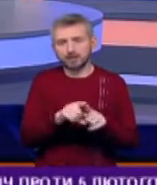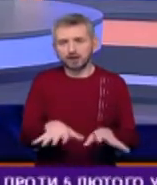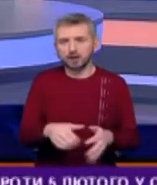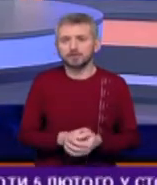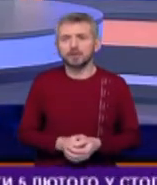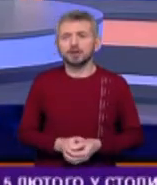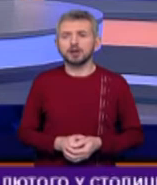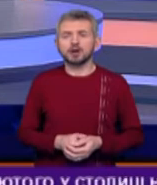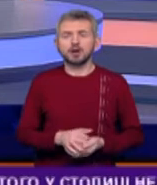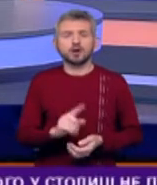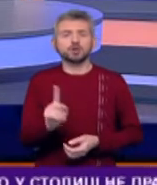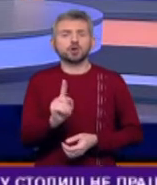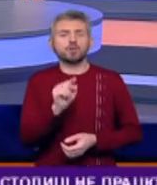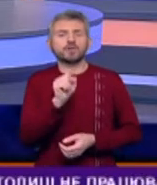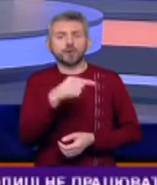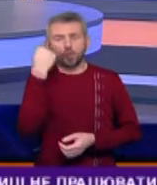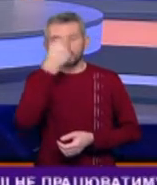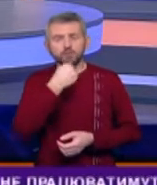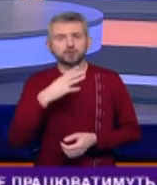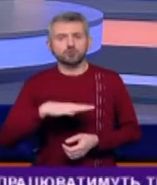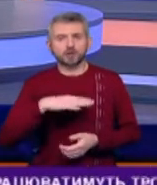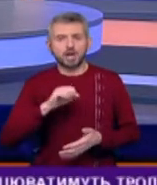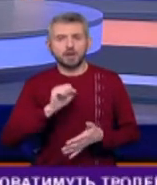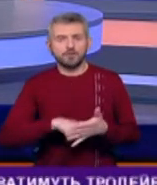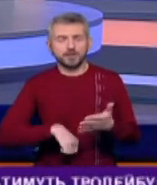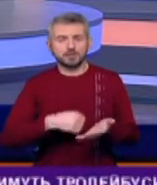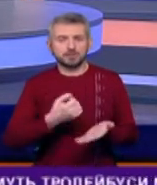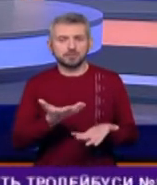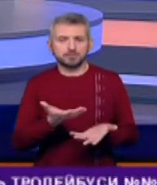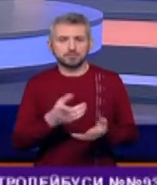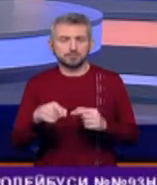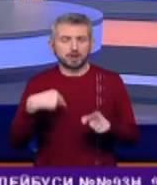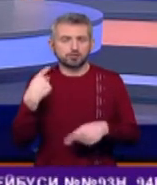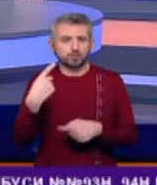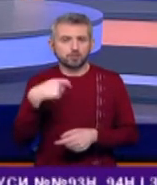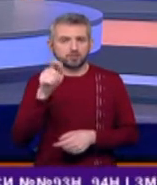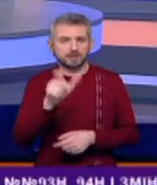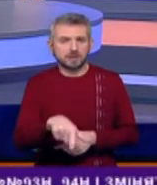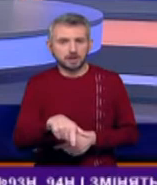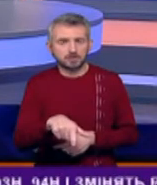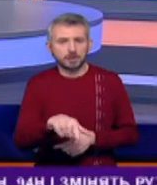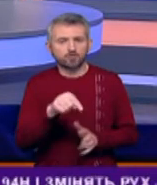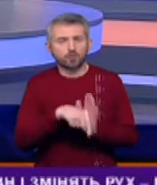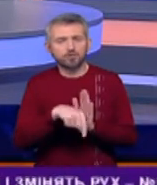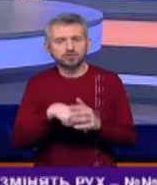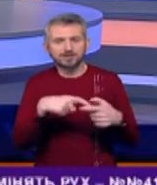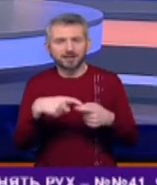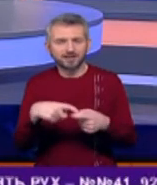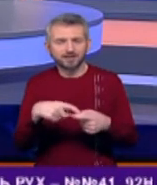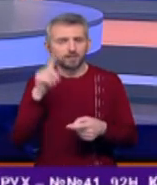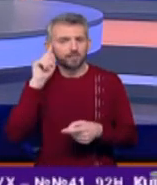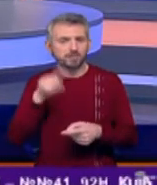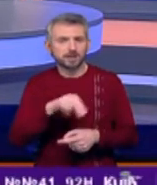Пане Остапе, що би ви особисто чекали від наступного президента в контексті, в тому числі,